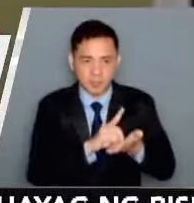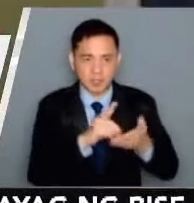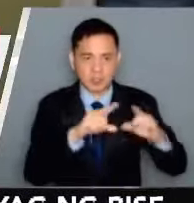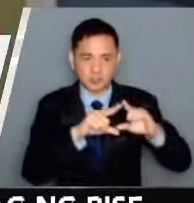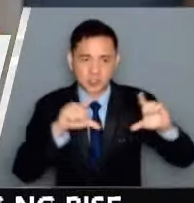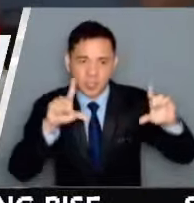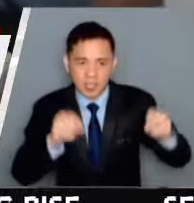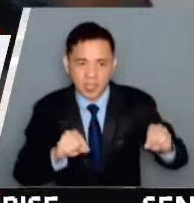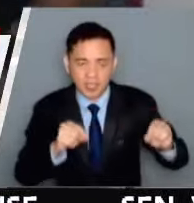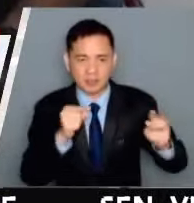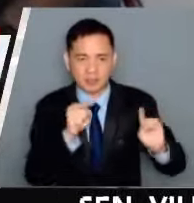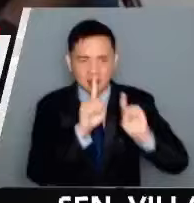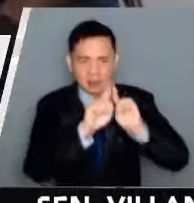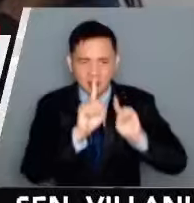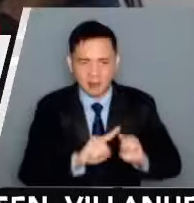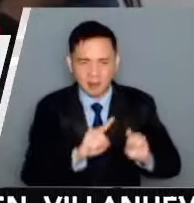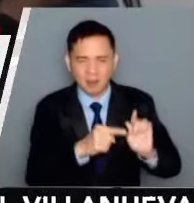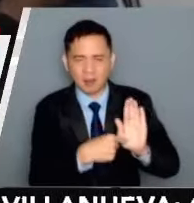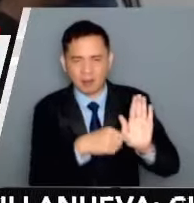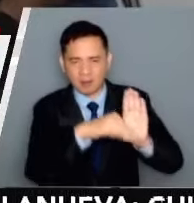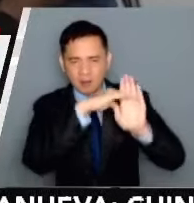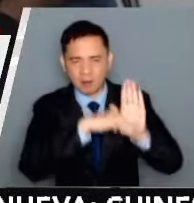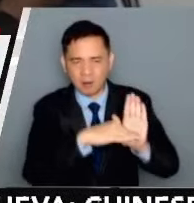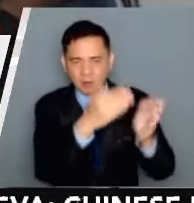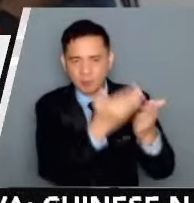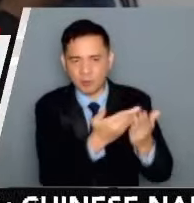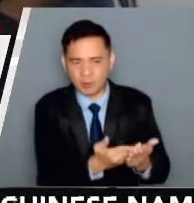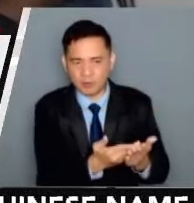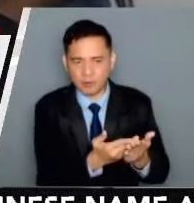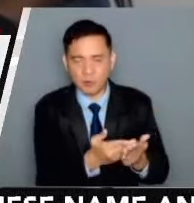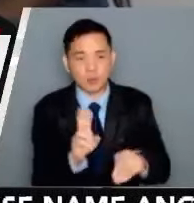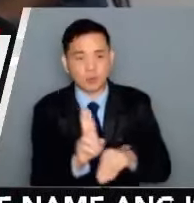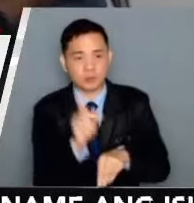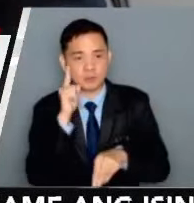tignan ito yung ginamit ng mga suspect na